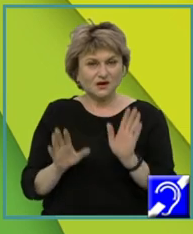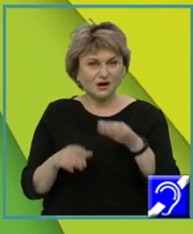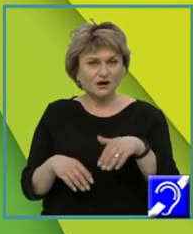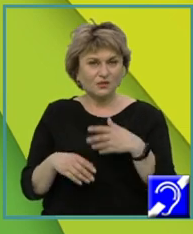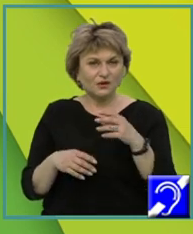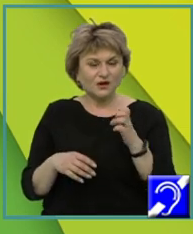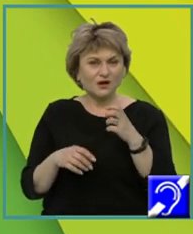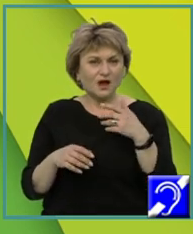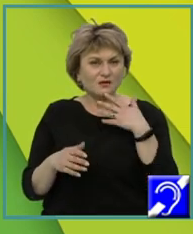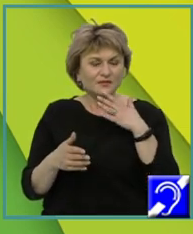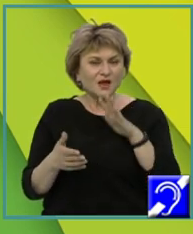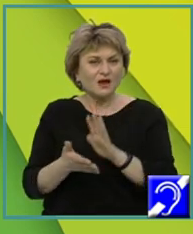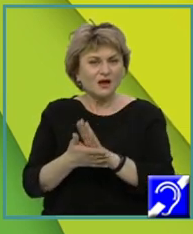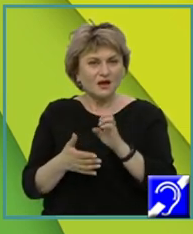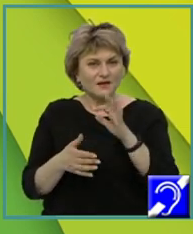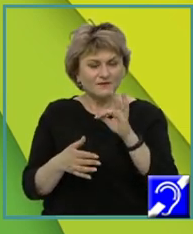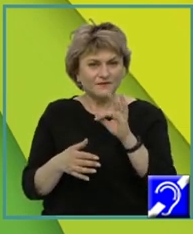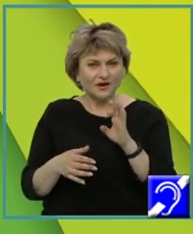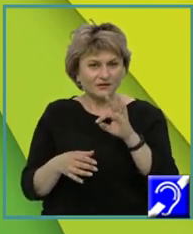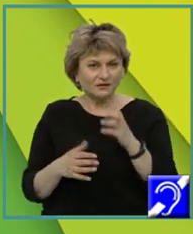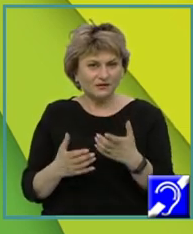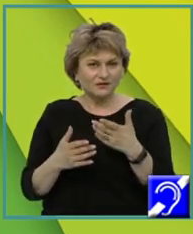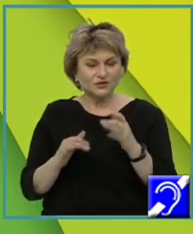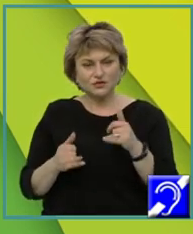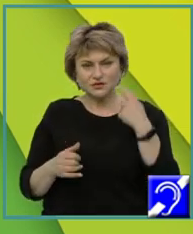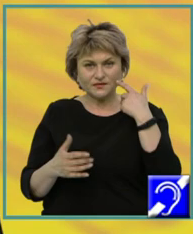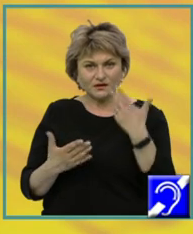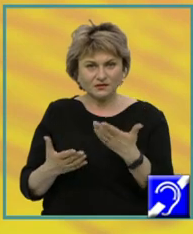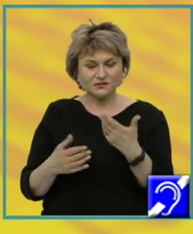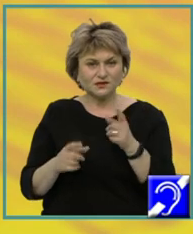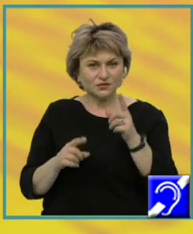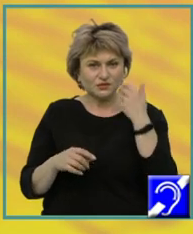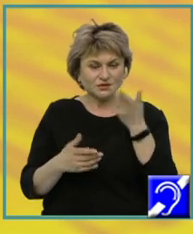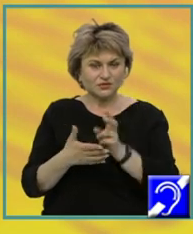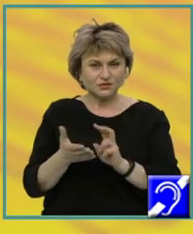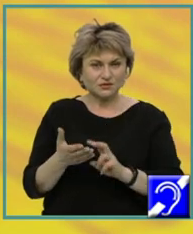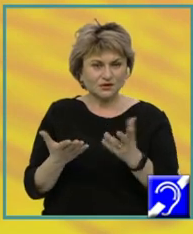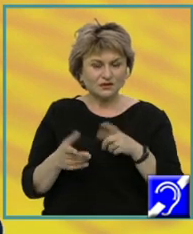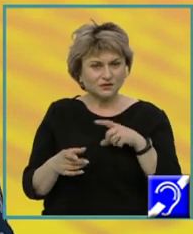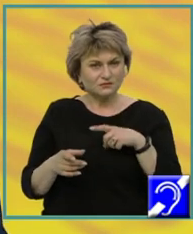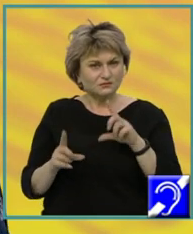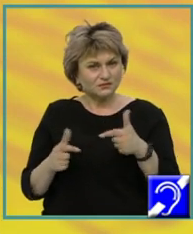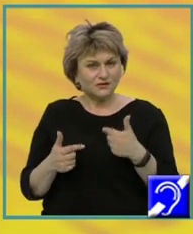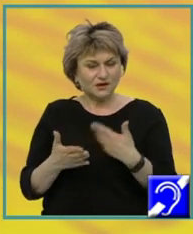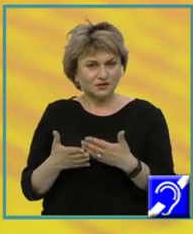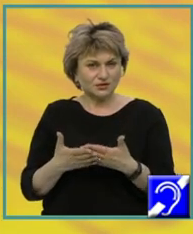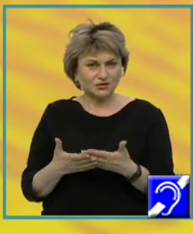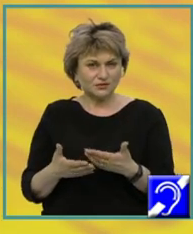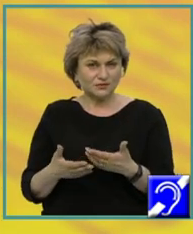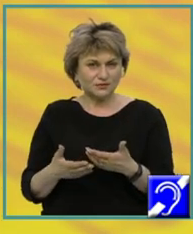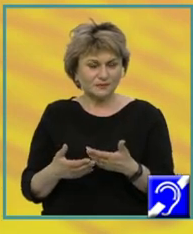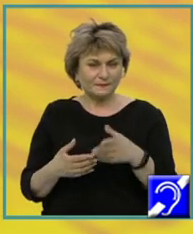efecte asupra receptorului să vă gândiți atunci când Citiți care ar fi aceste